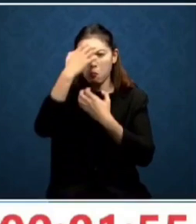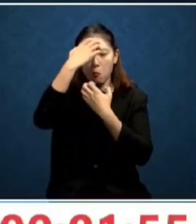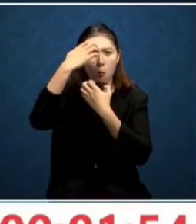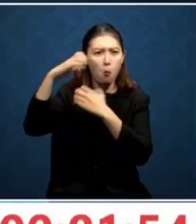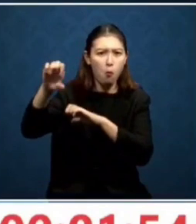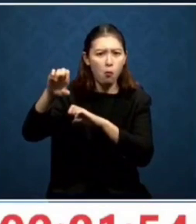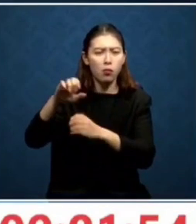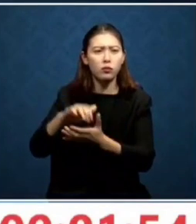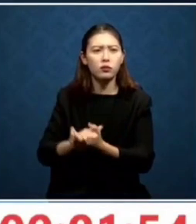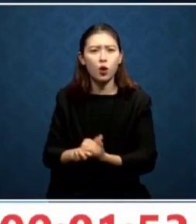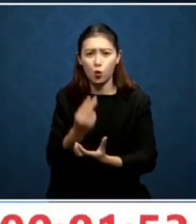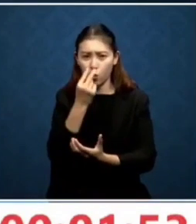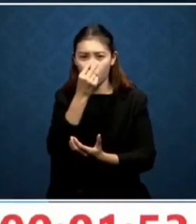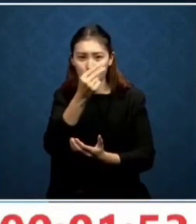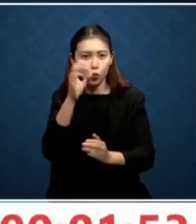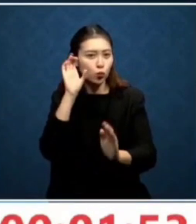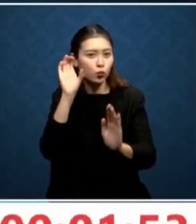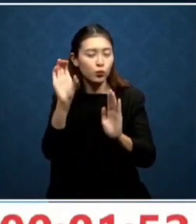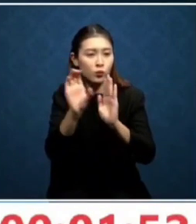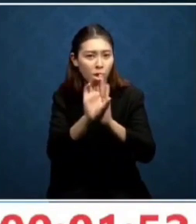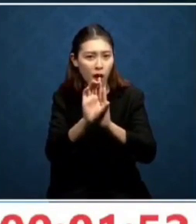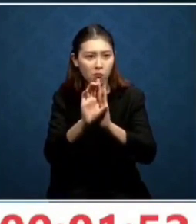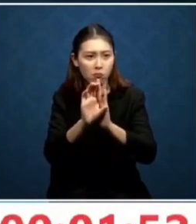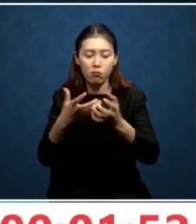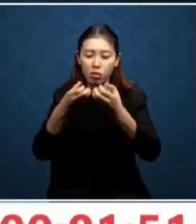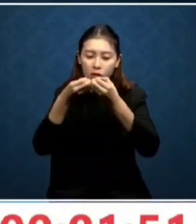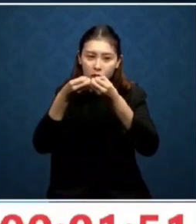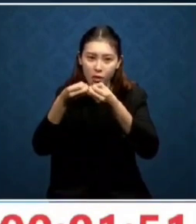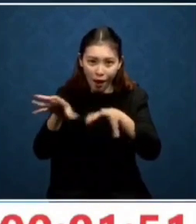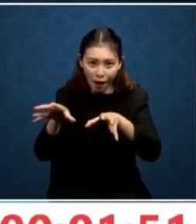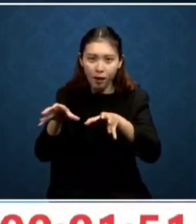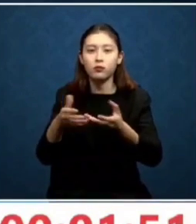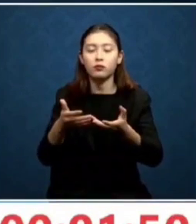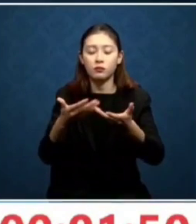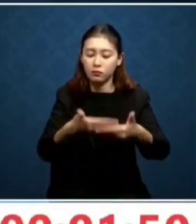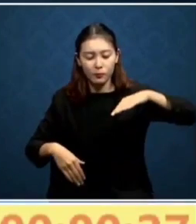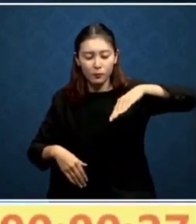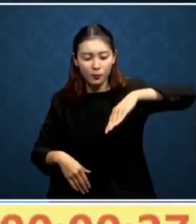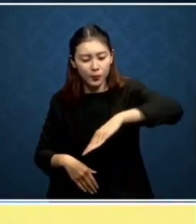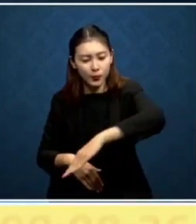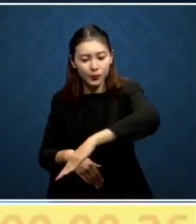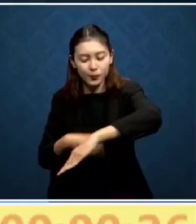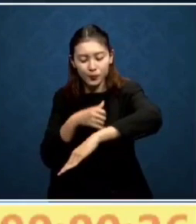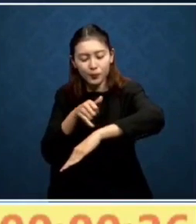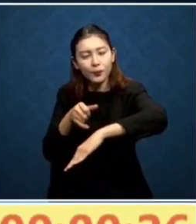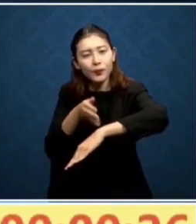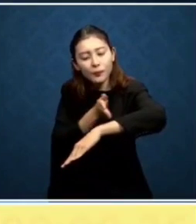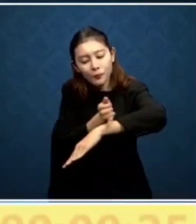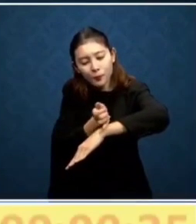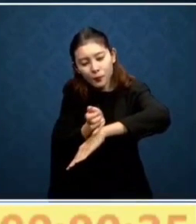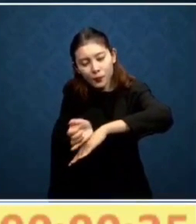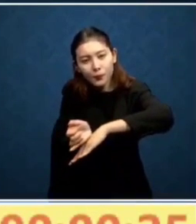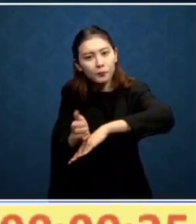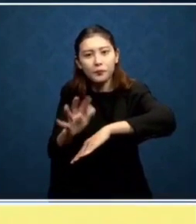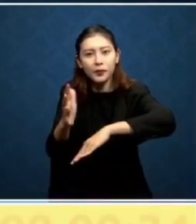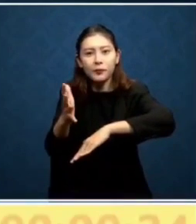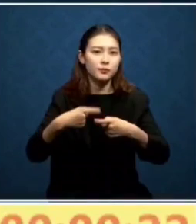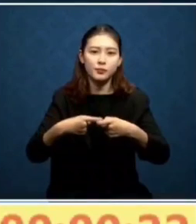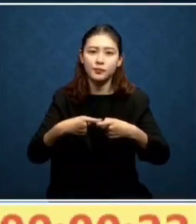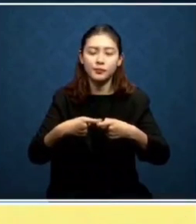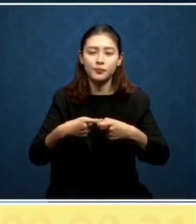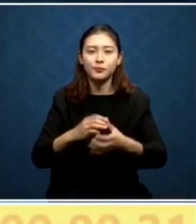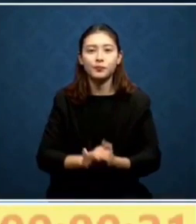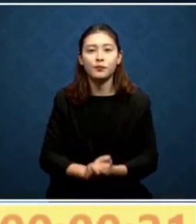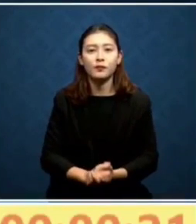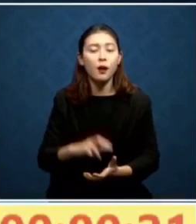ะนหลมเป็บ่อไม่ได้รัการซ้อมแสมใหมีสภาพที่เหมาะสมกบกใช้งของประชาชนหายแงไมมทางราสสำหบรถนั่งคนพิการ